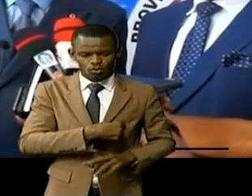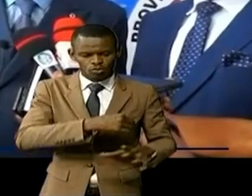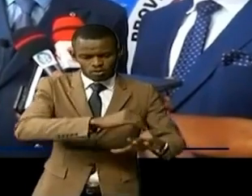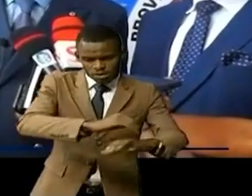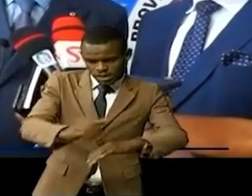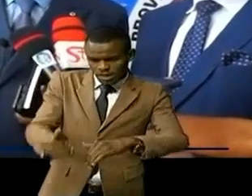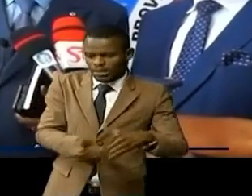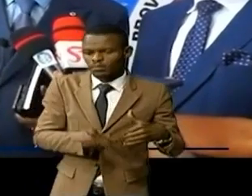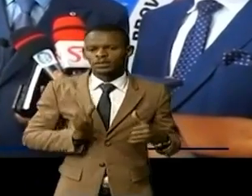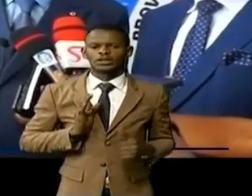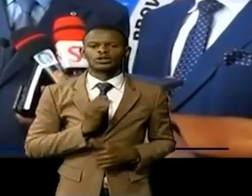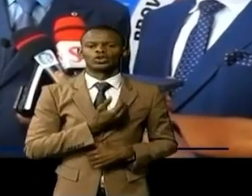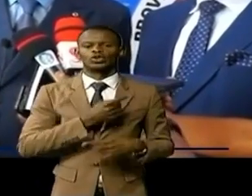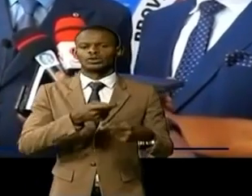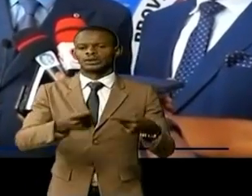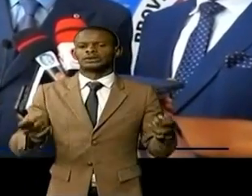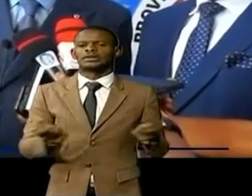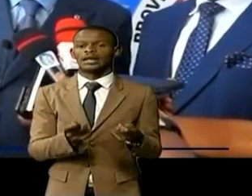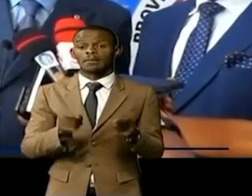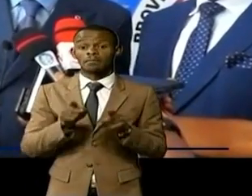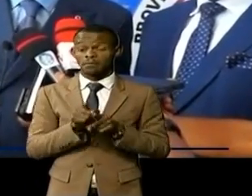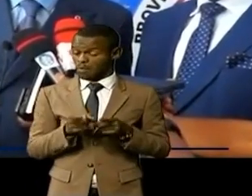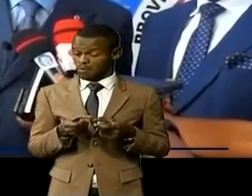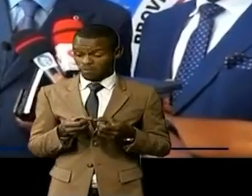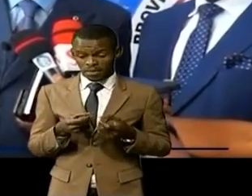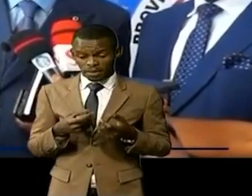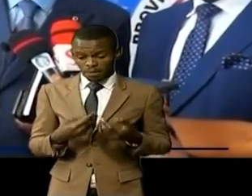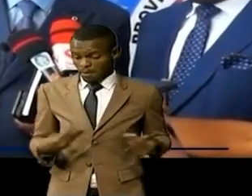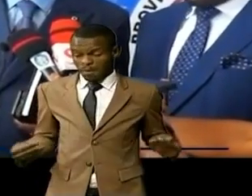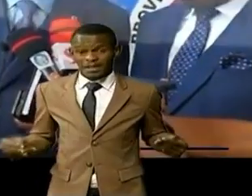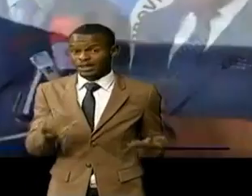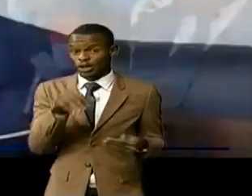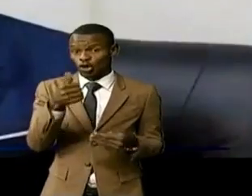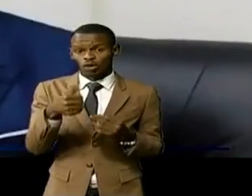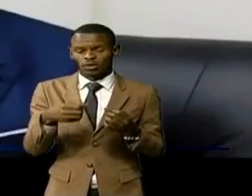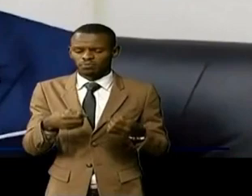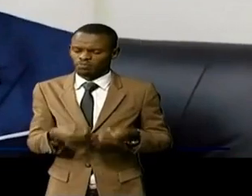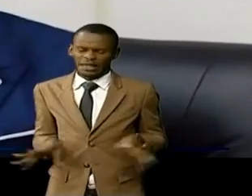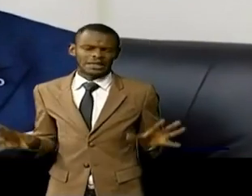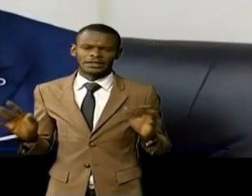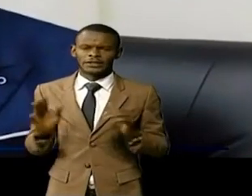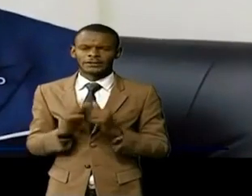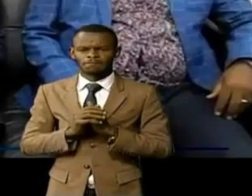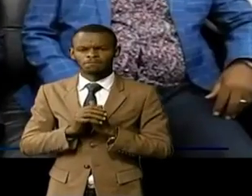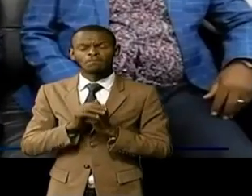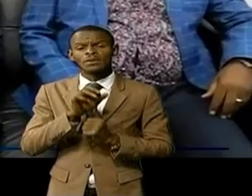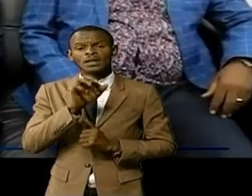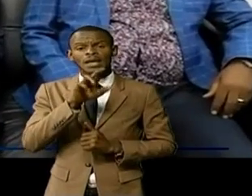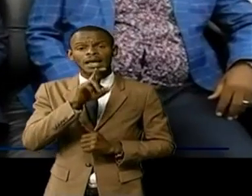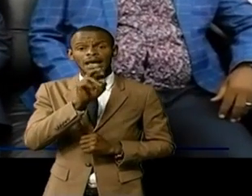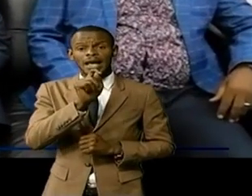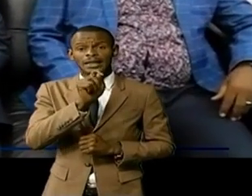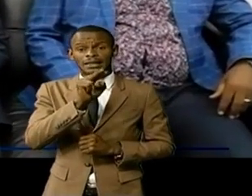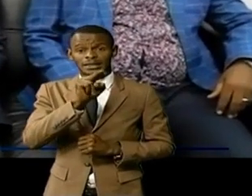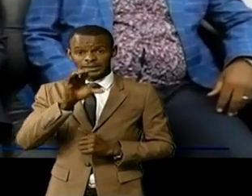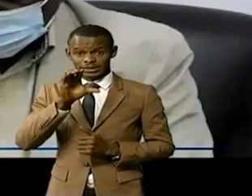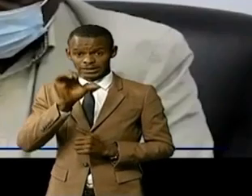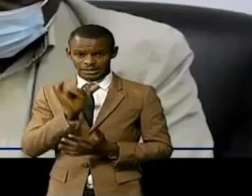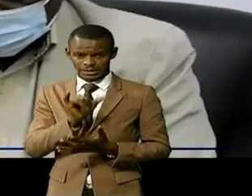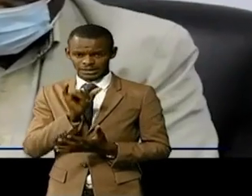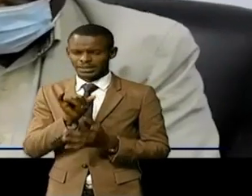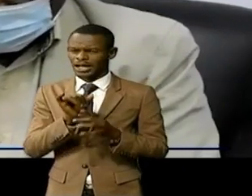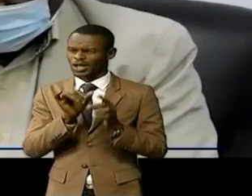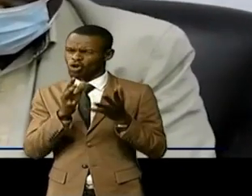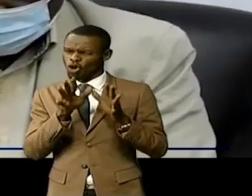terrain et autres équipements qui sont spoliés par les inciviques. La RTNC, étant l'église au milieu du village, a pour